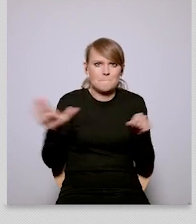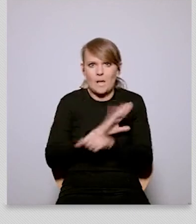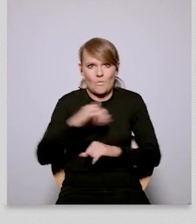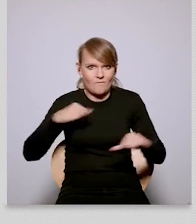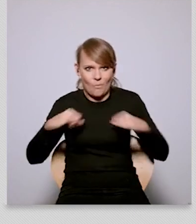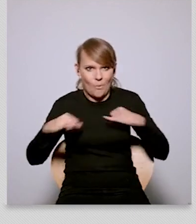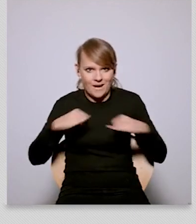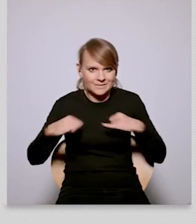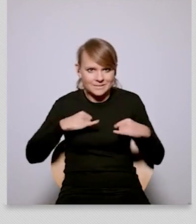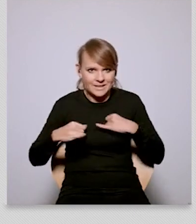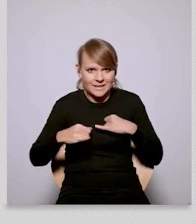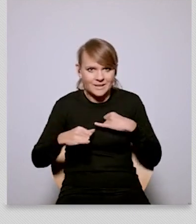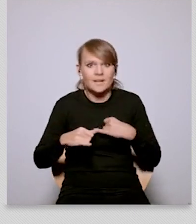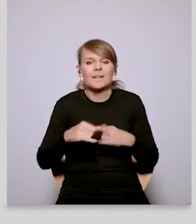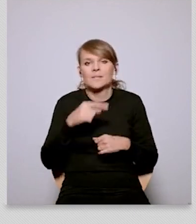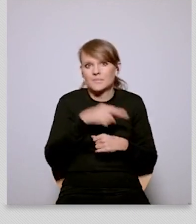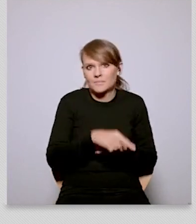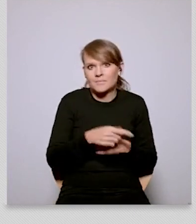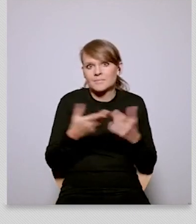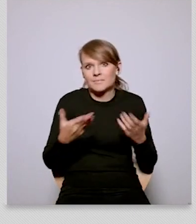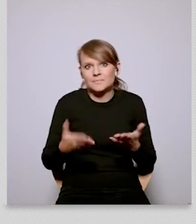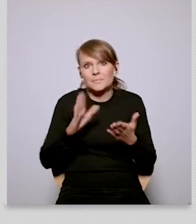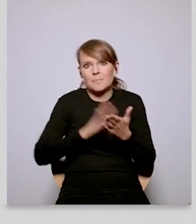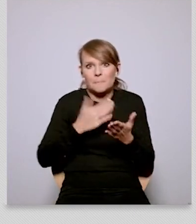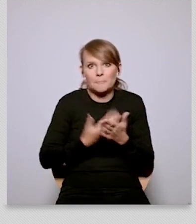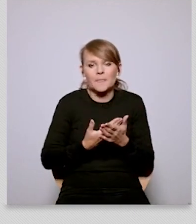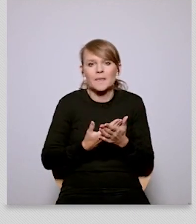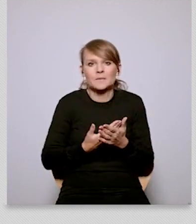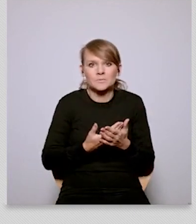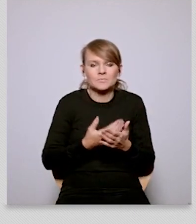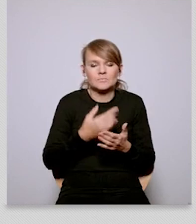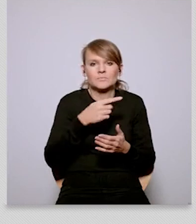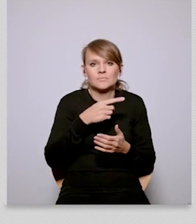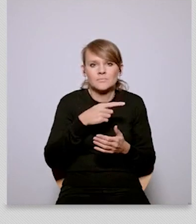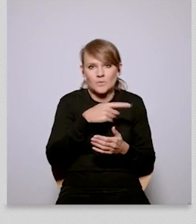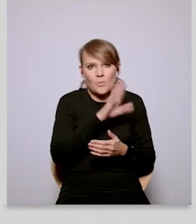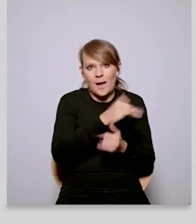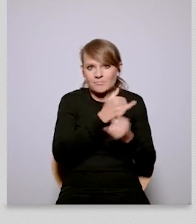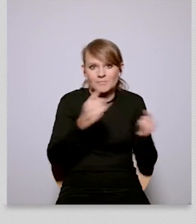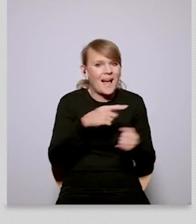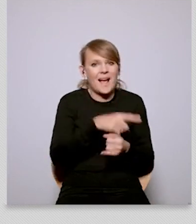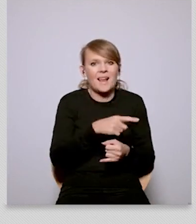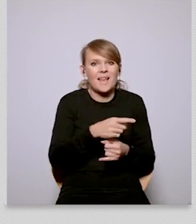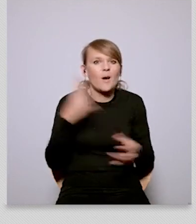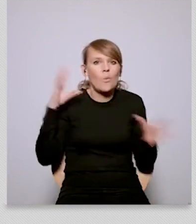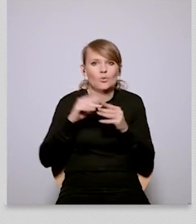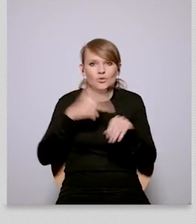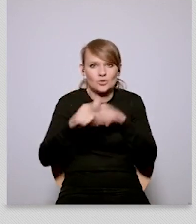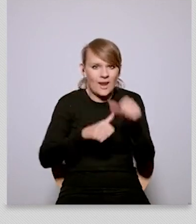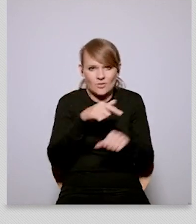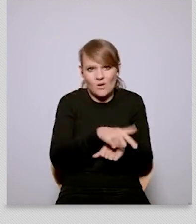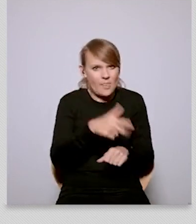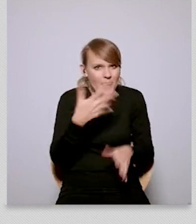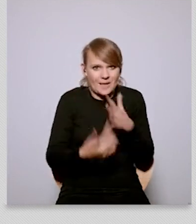i odwołuje się do tutaj do różnych atrybutów jest jednocześnie najsłabszym rządem jaki mamy w ostatnich 30 latach znaczy